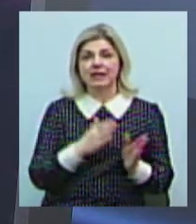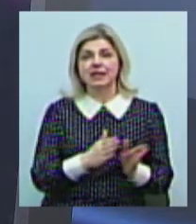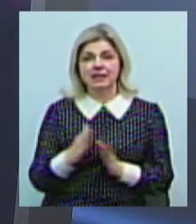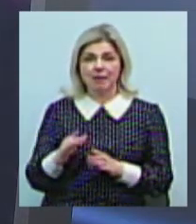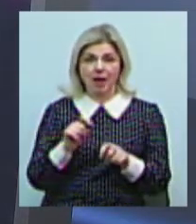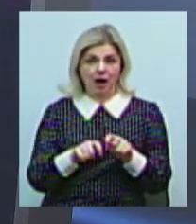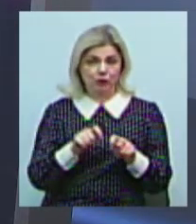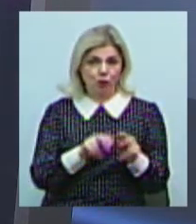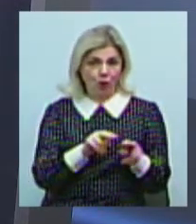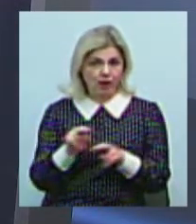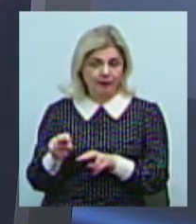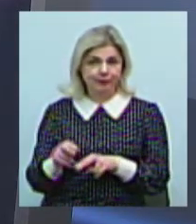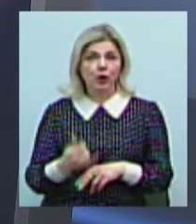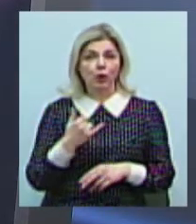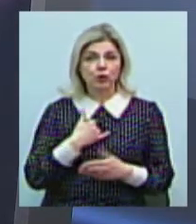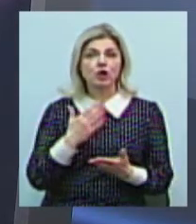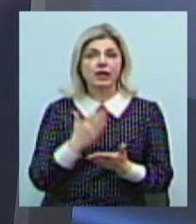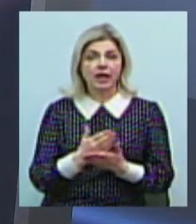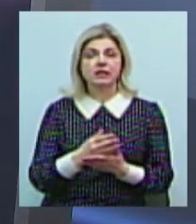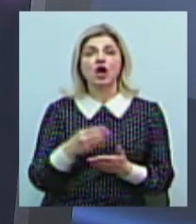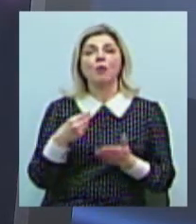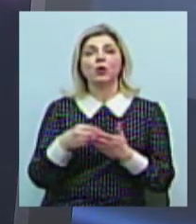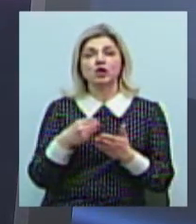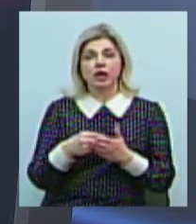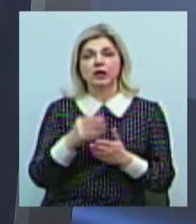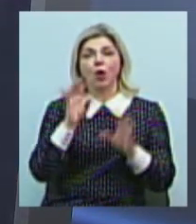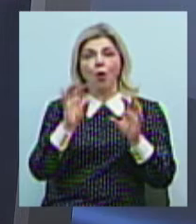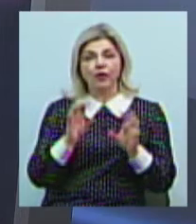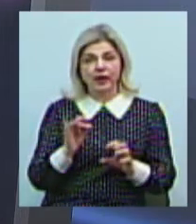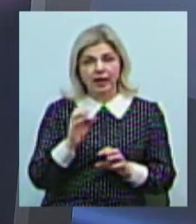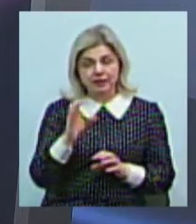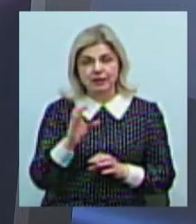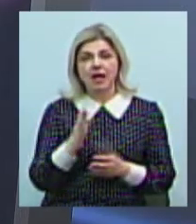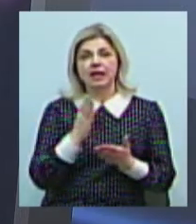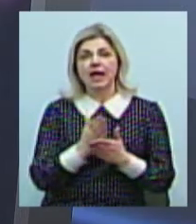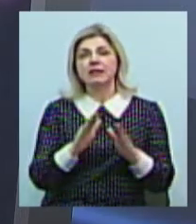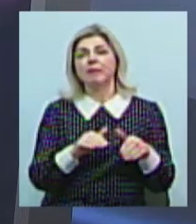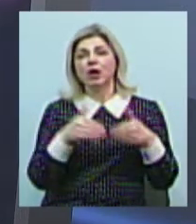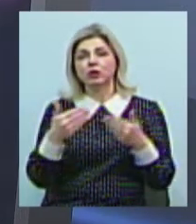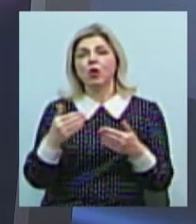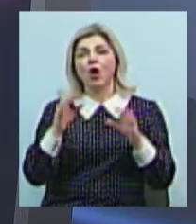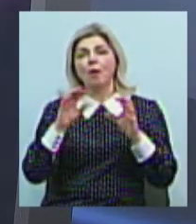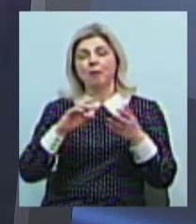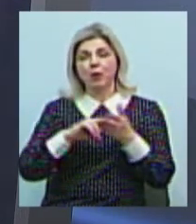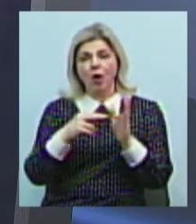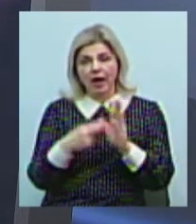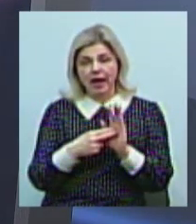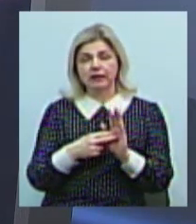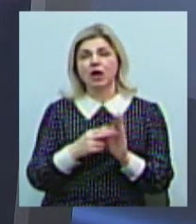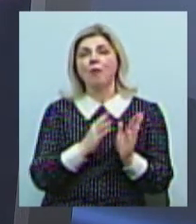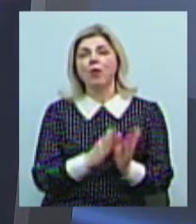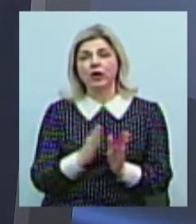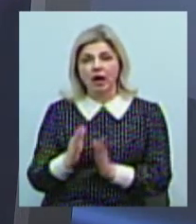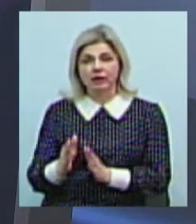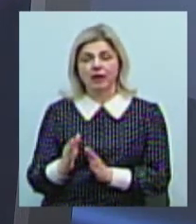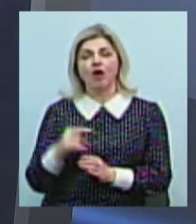нас есть уже бюджетный кодекс, есть у нас предложенный проект положения про порядок внутреннего контроля, есть у